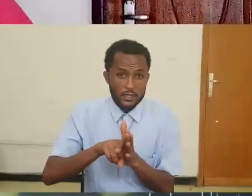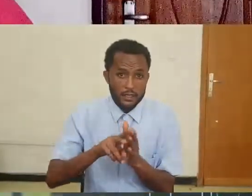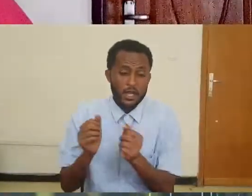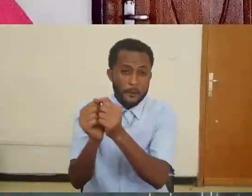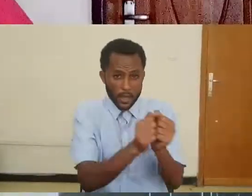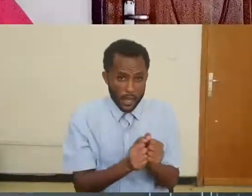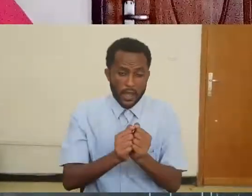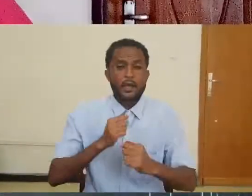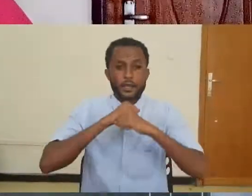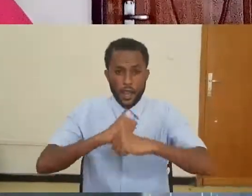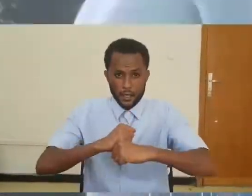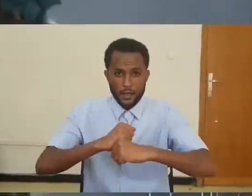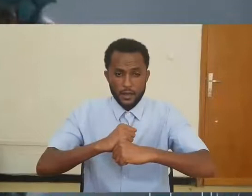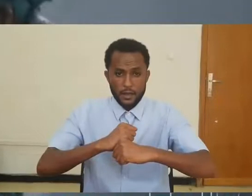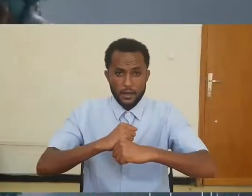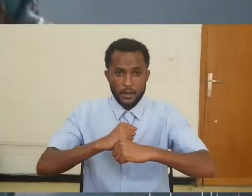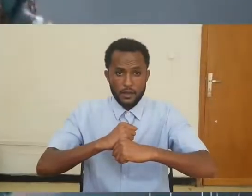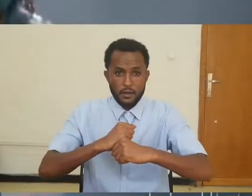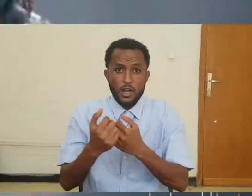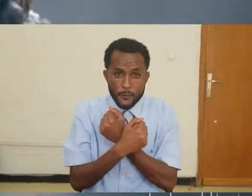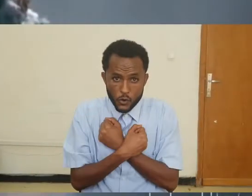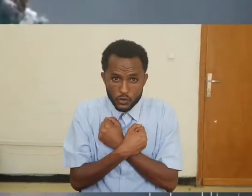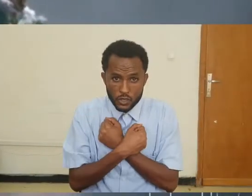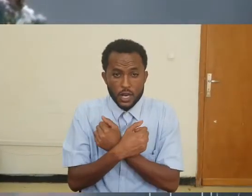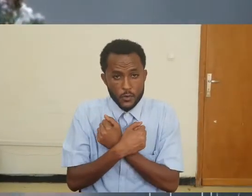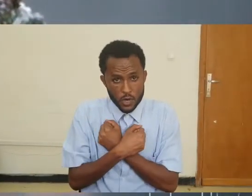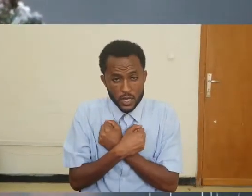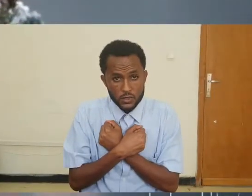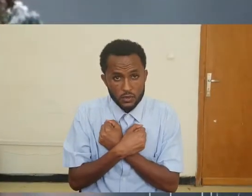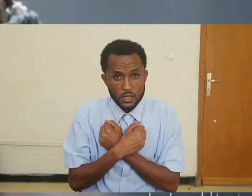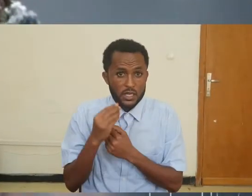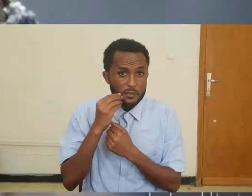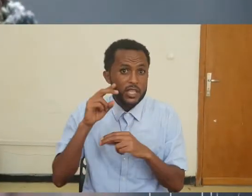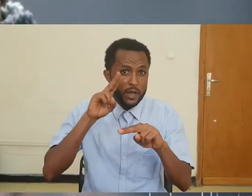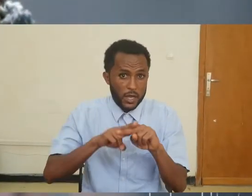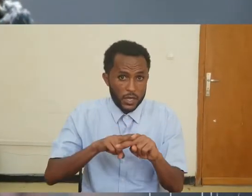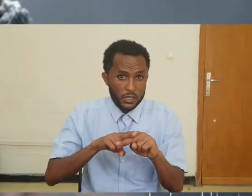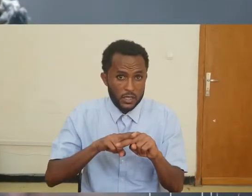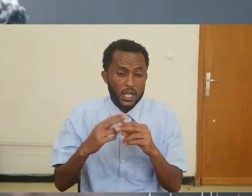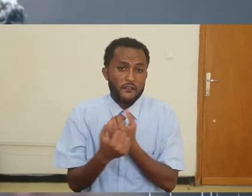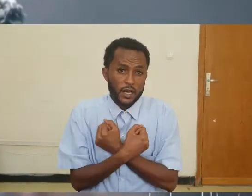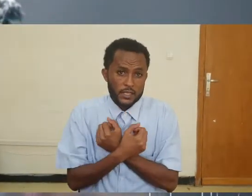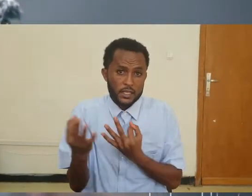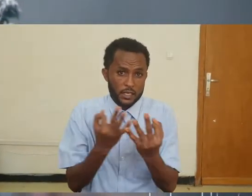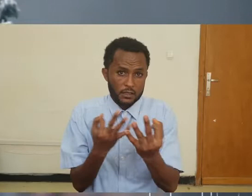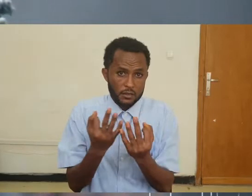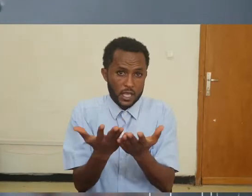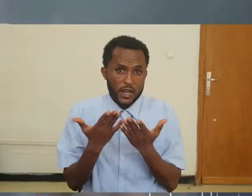ሁላችንም ኮሮና ቫይረስን መጋራ እንከላከል። የኮሮና ቫይረስን በጋራ እንከላከል።